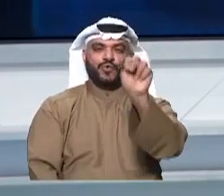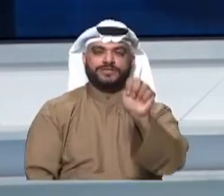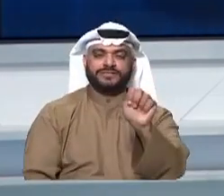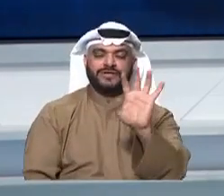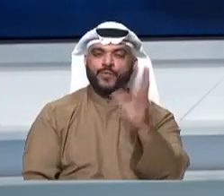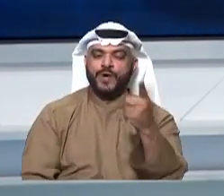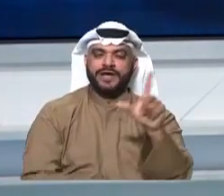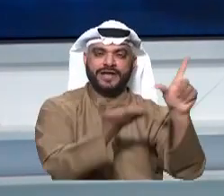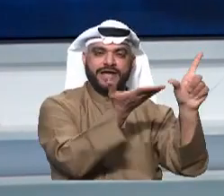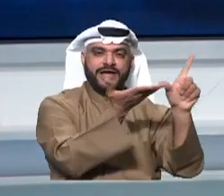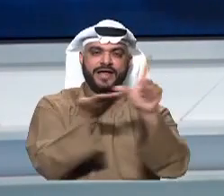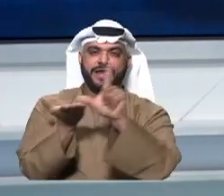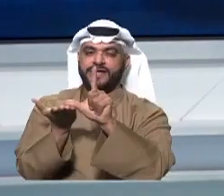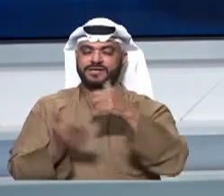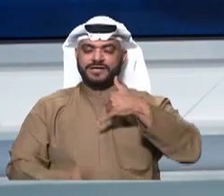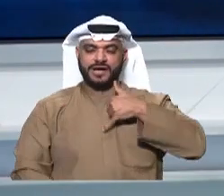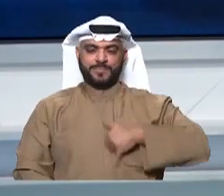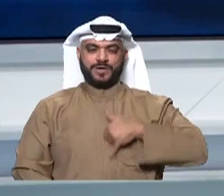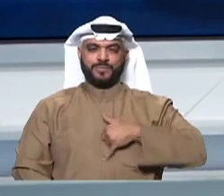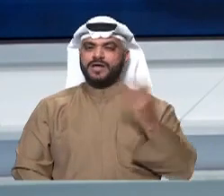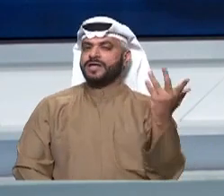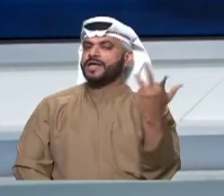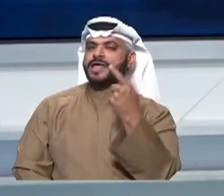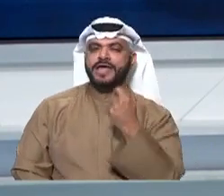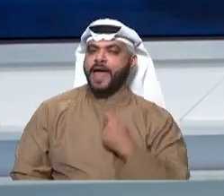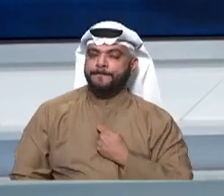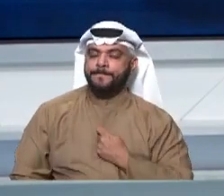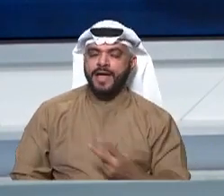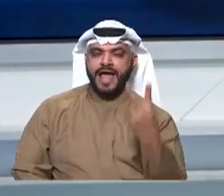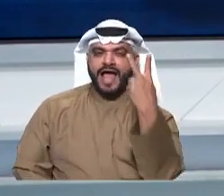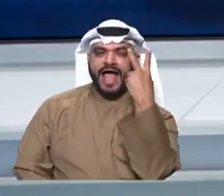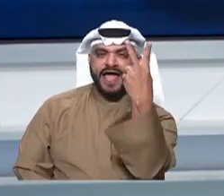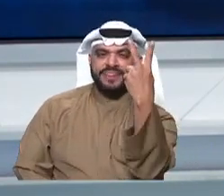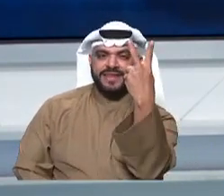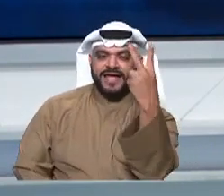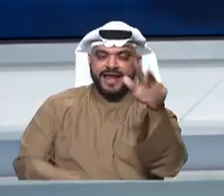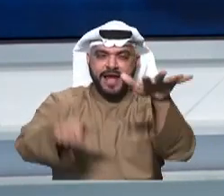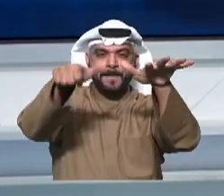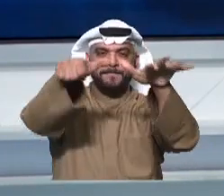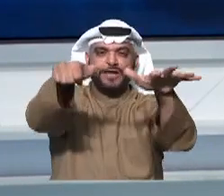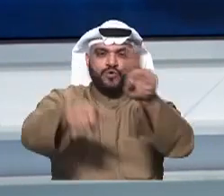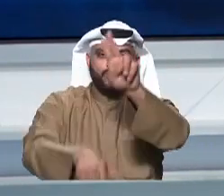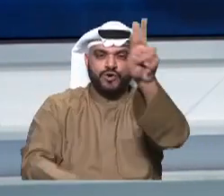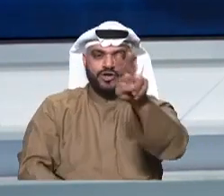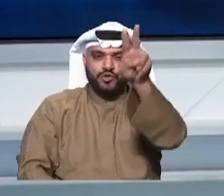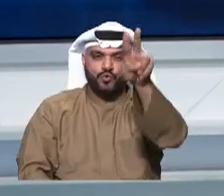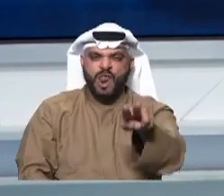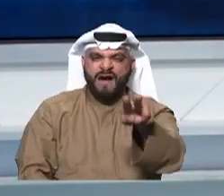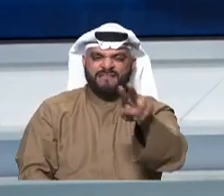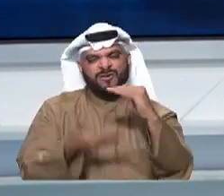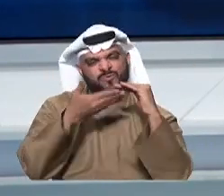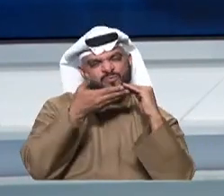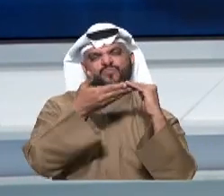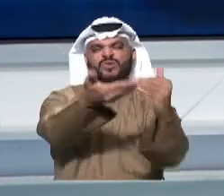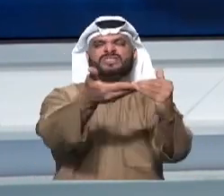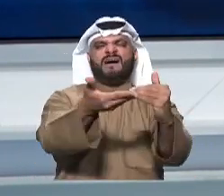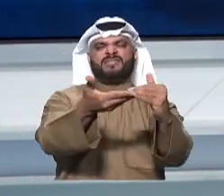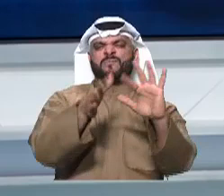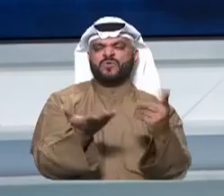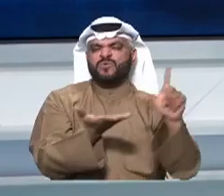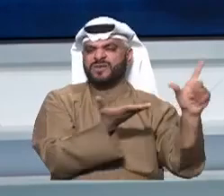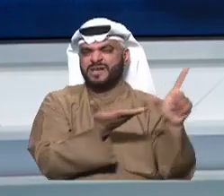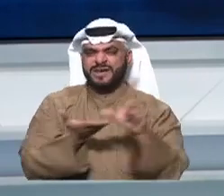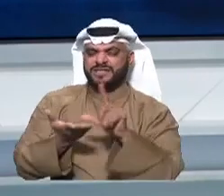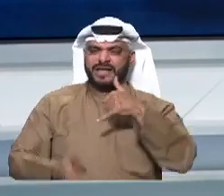لشؤون اللاجئين بقيمة 2 مليون دولار، وذلك لدعم النازحين اليمنيين لتحسين الظروف